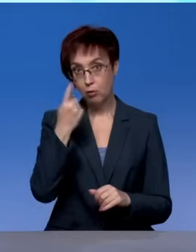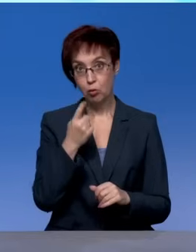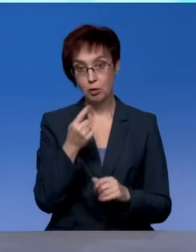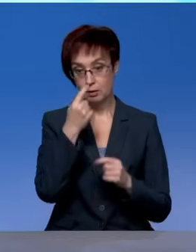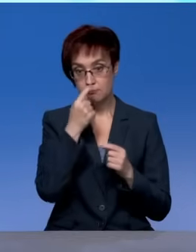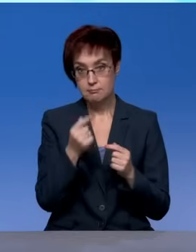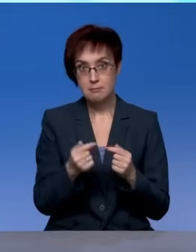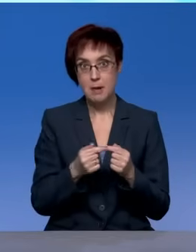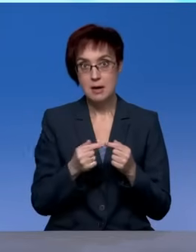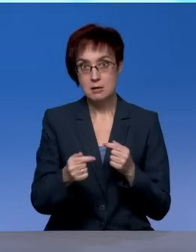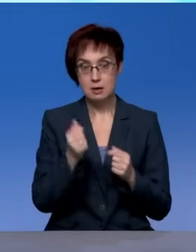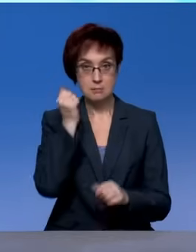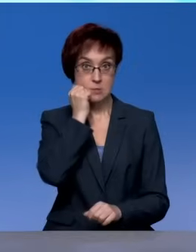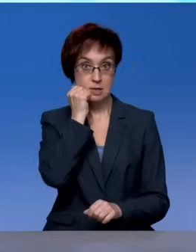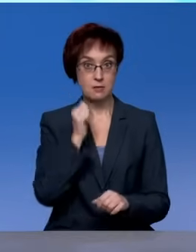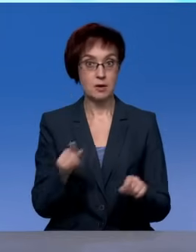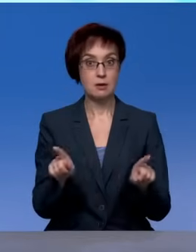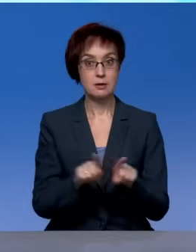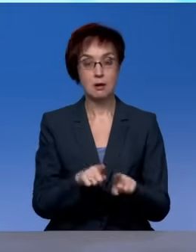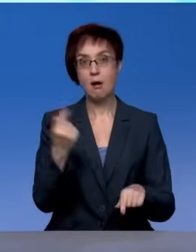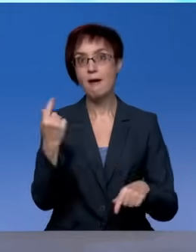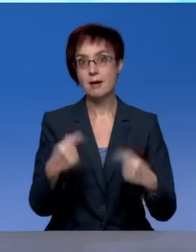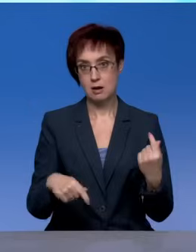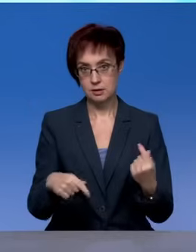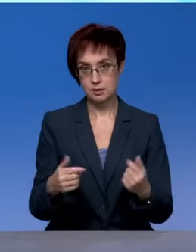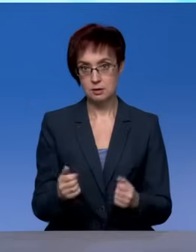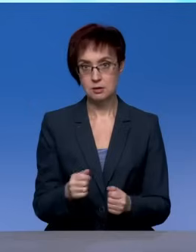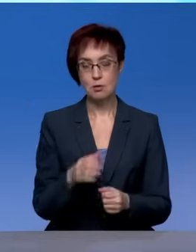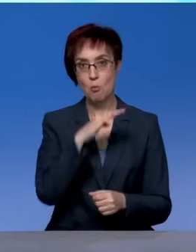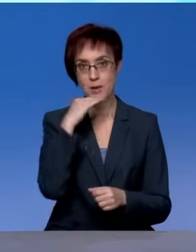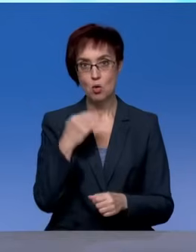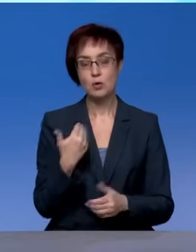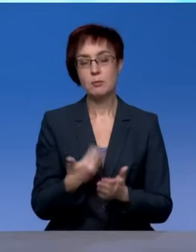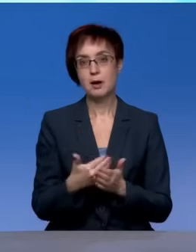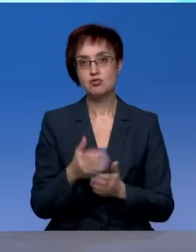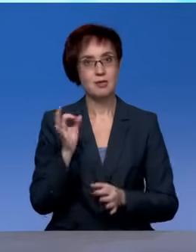еще разница, да, региональная. Многим кажется несправедливой. Совершенно